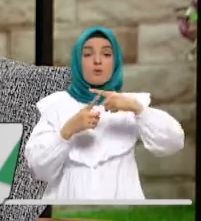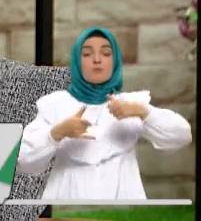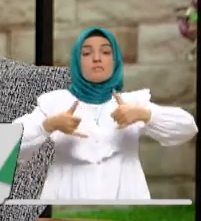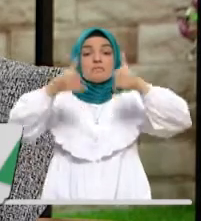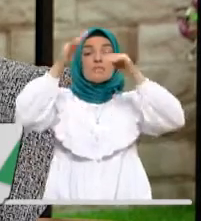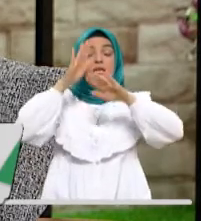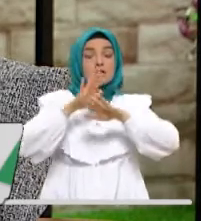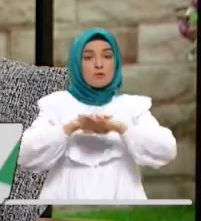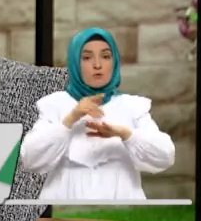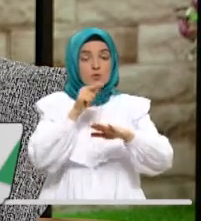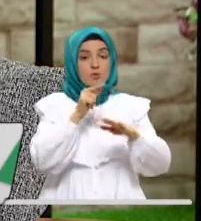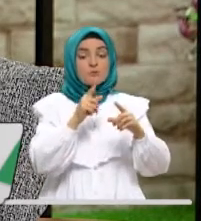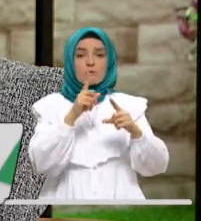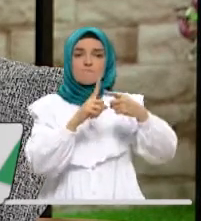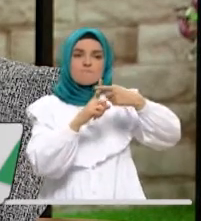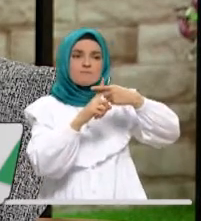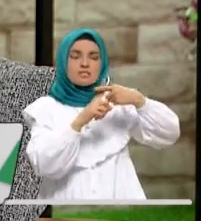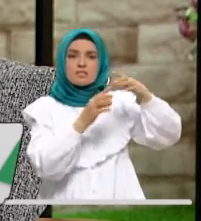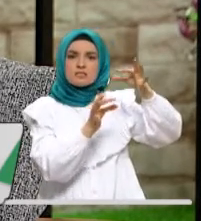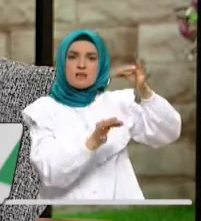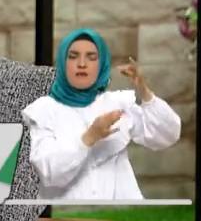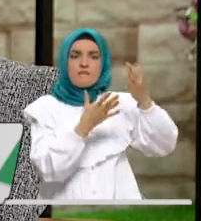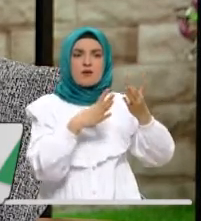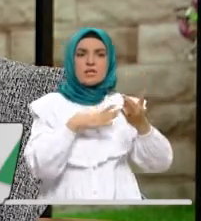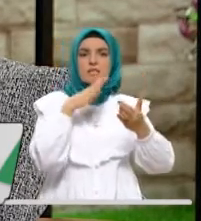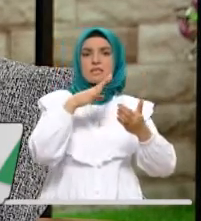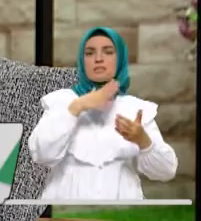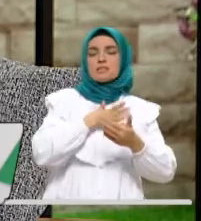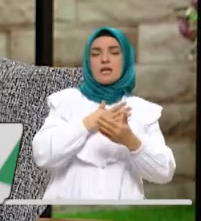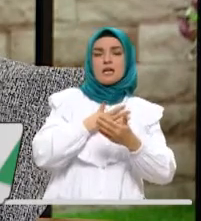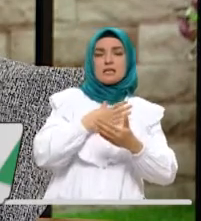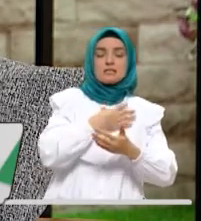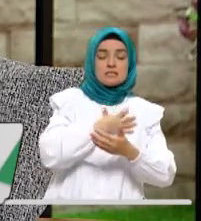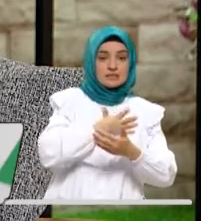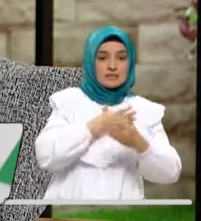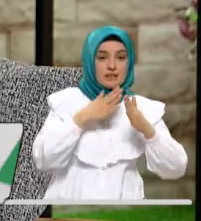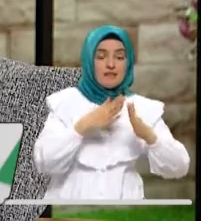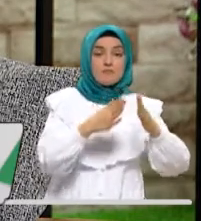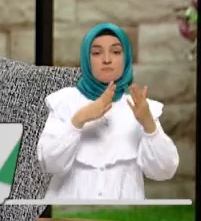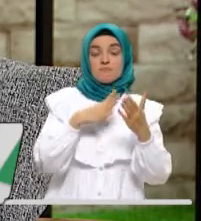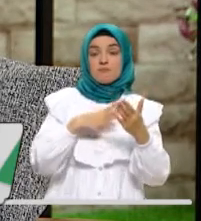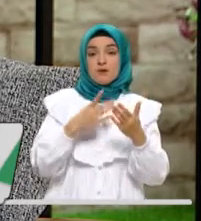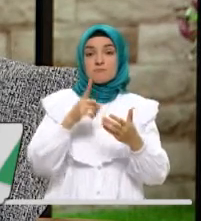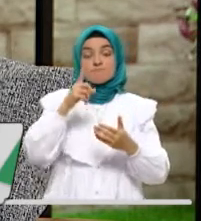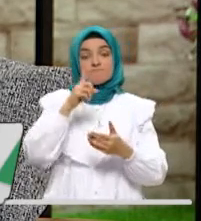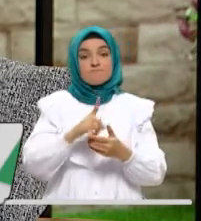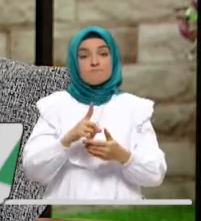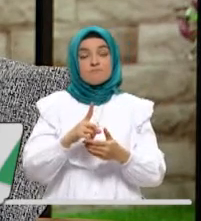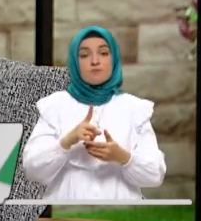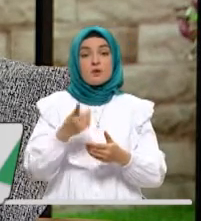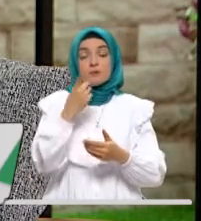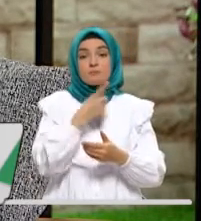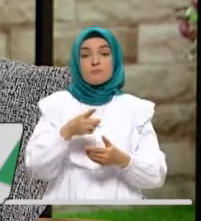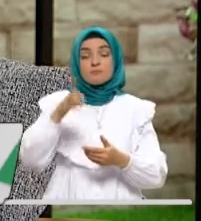hani odada güya bir Hristiyan kendi dinini şey yapıyormuş, devam ettiriyormuş. Yahu 1449 yılında ölen bir Hüma